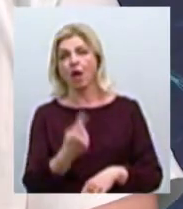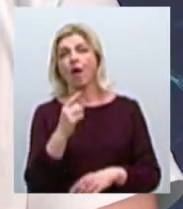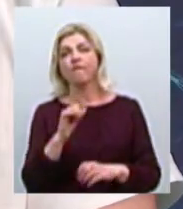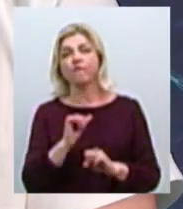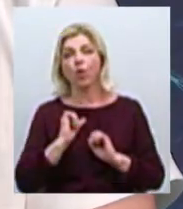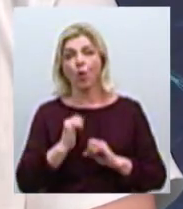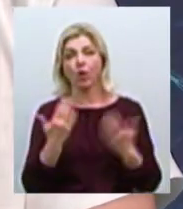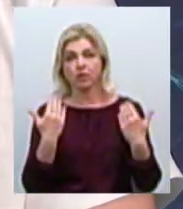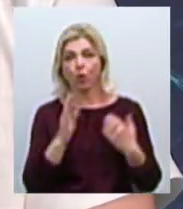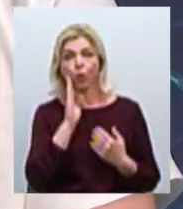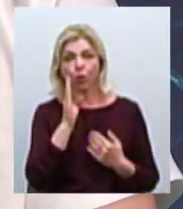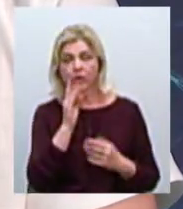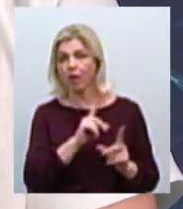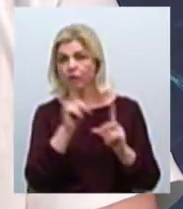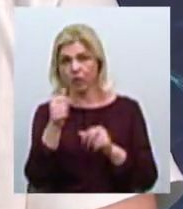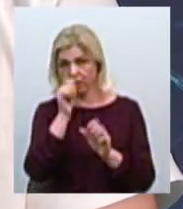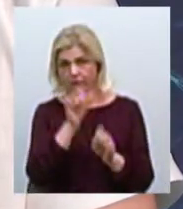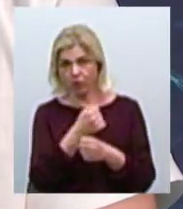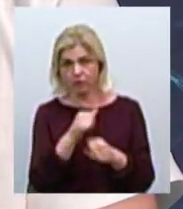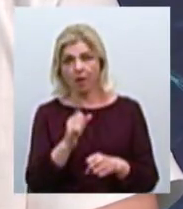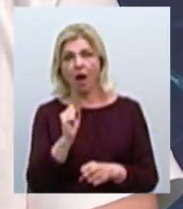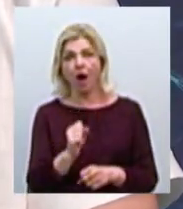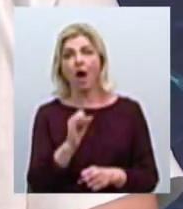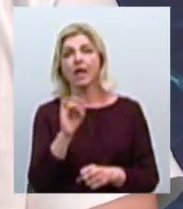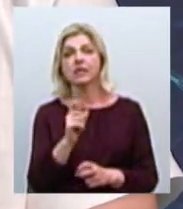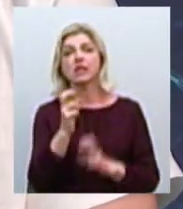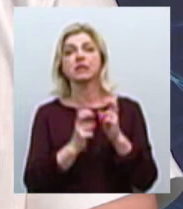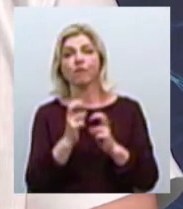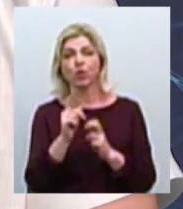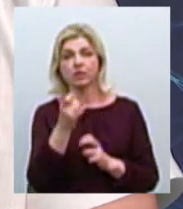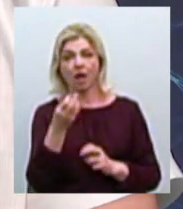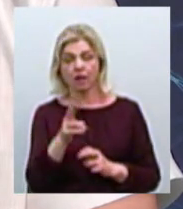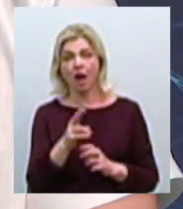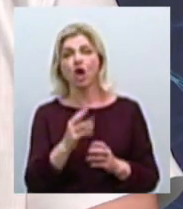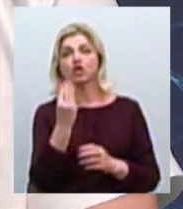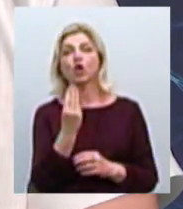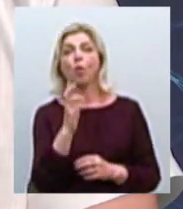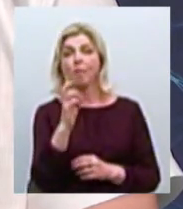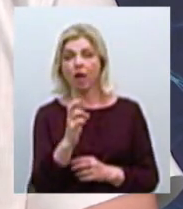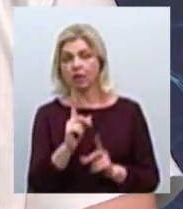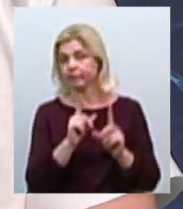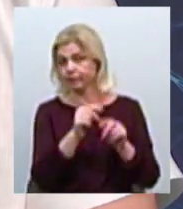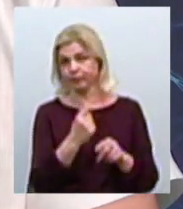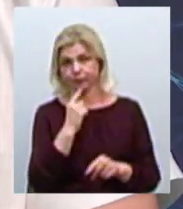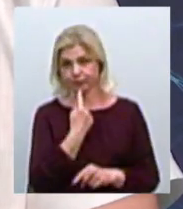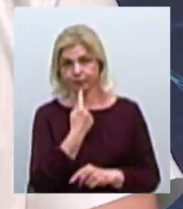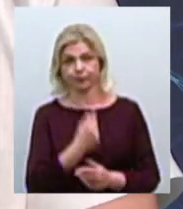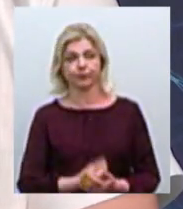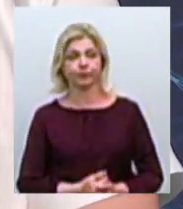вообще добраться невозможно, а вечером с завода «Зари» добраться домой нельзя, в широкую балку. 41-й маршрут отменен.